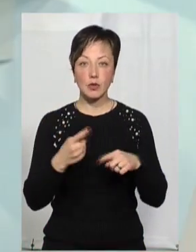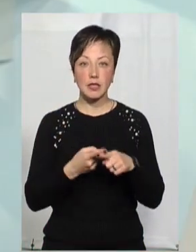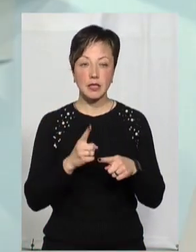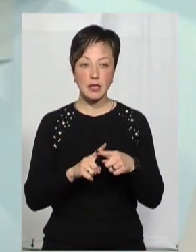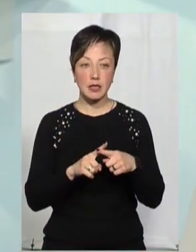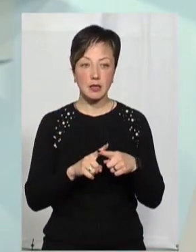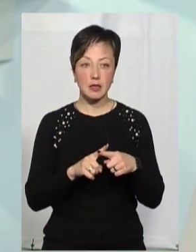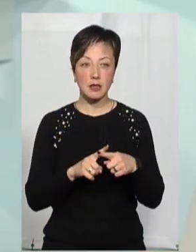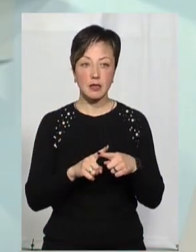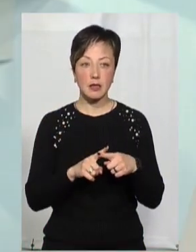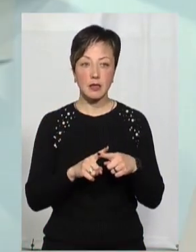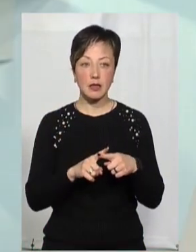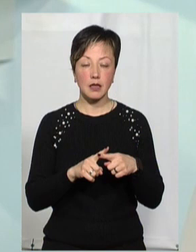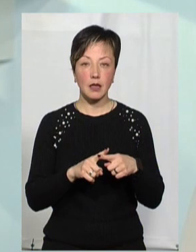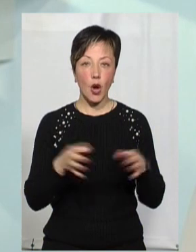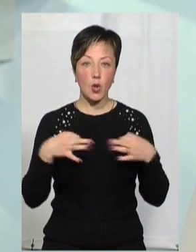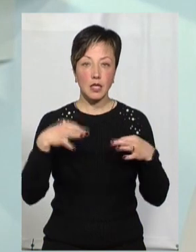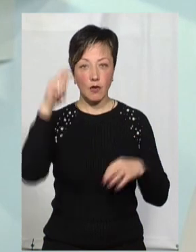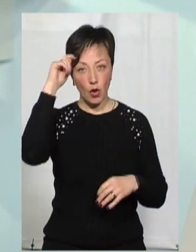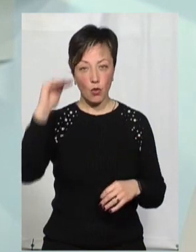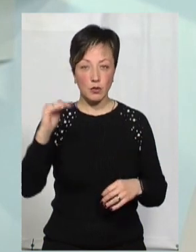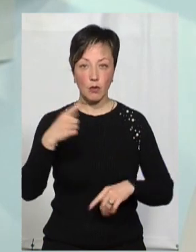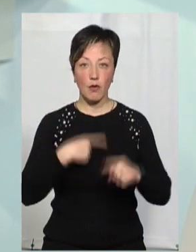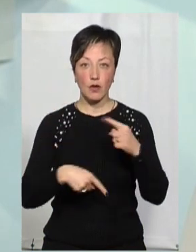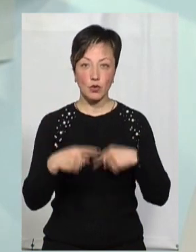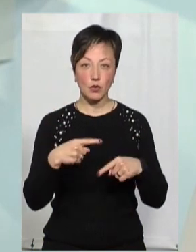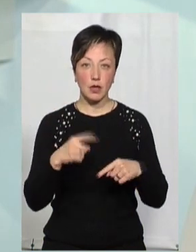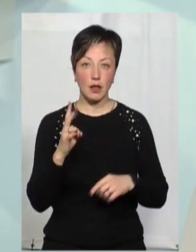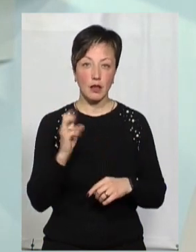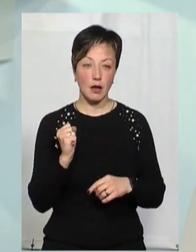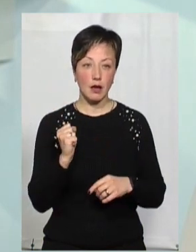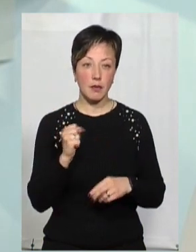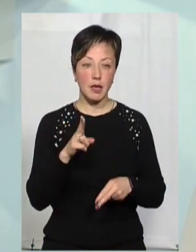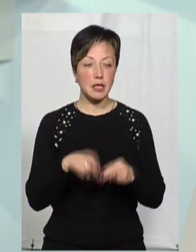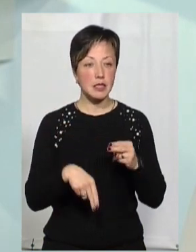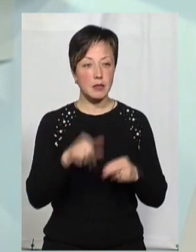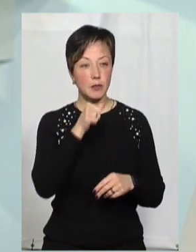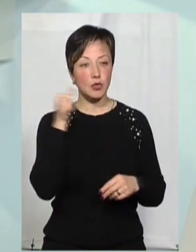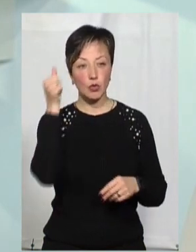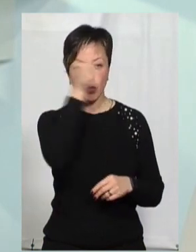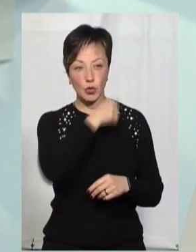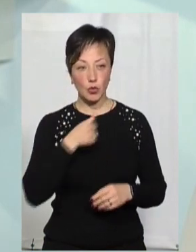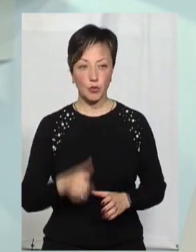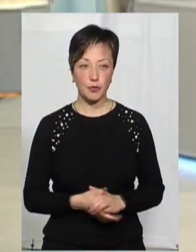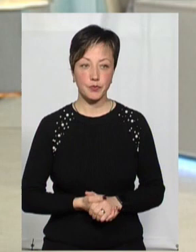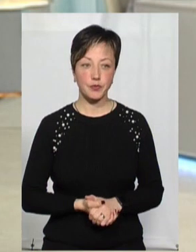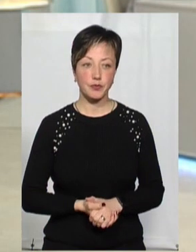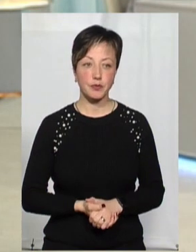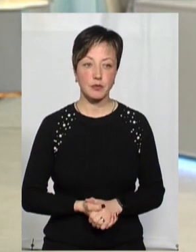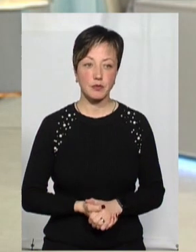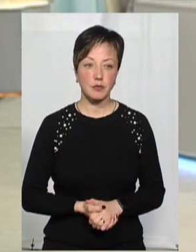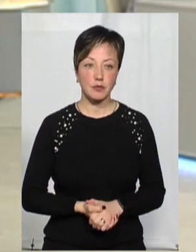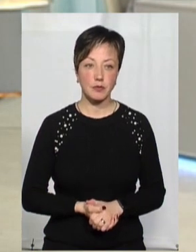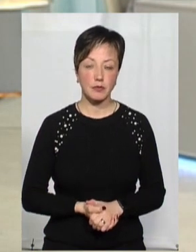це із того, що нам розказав хлопчик, вона повернулася наприкінці минулого року. Це